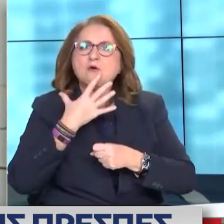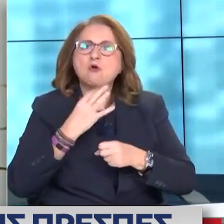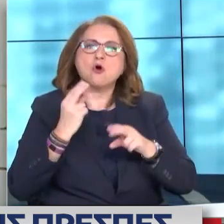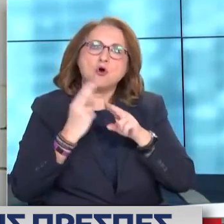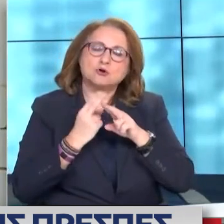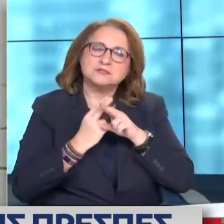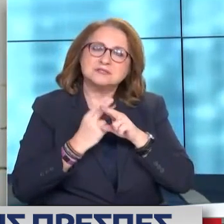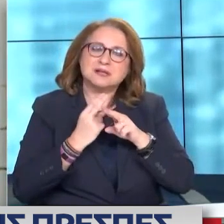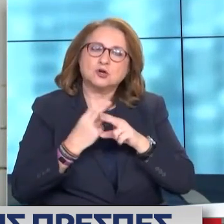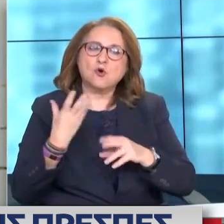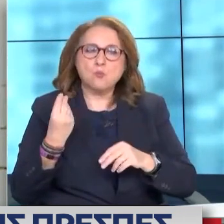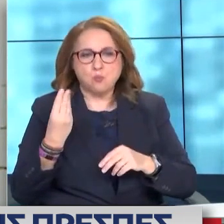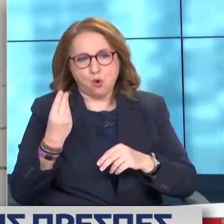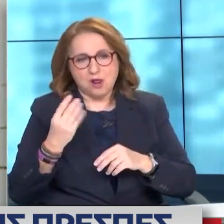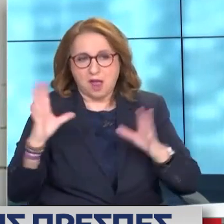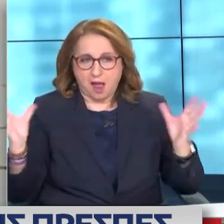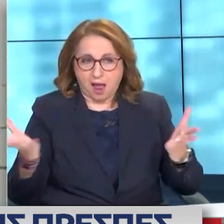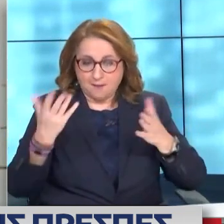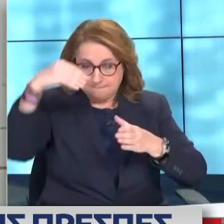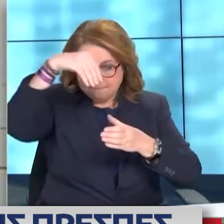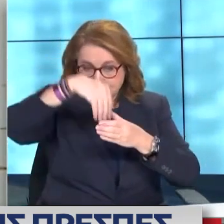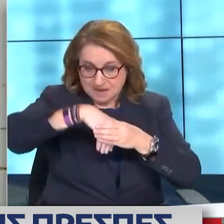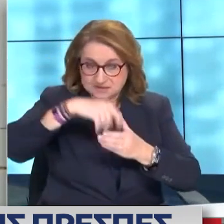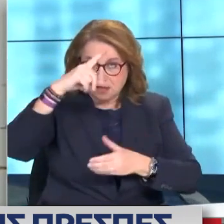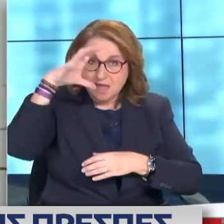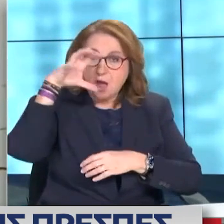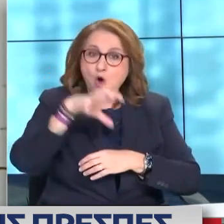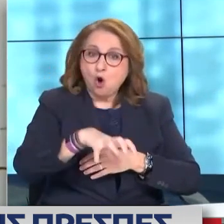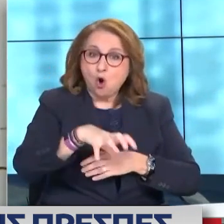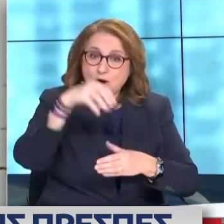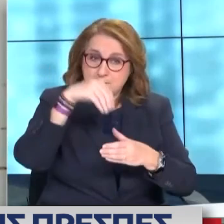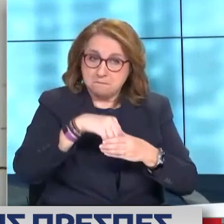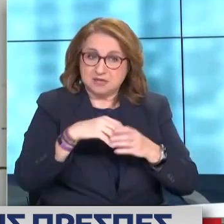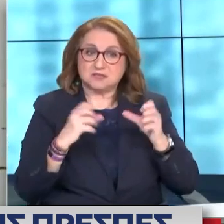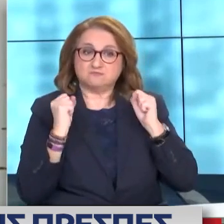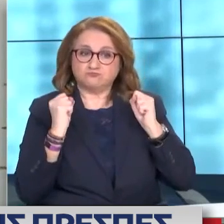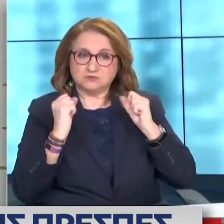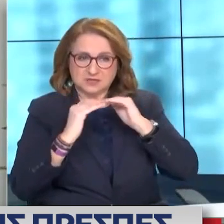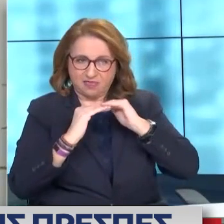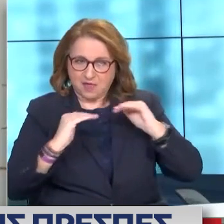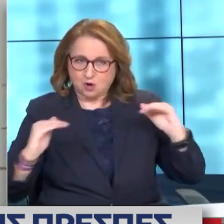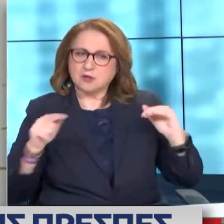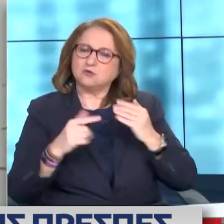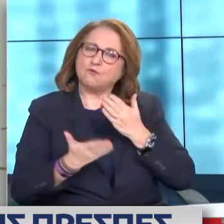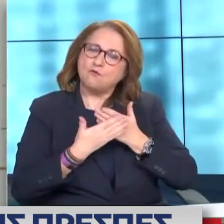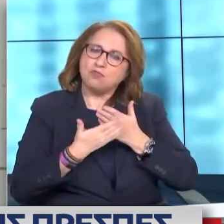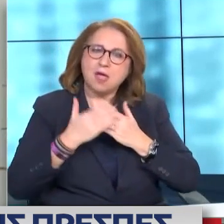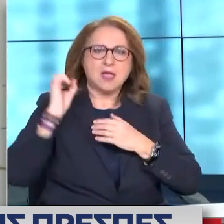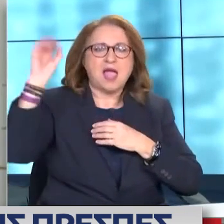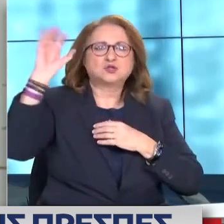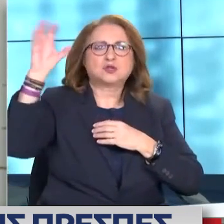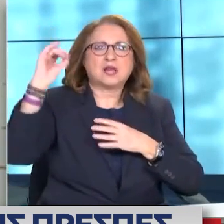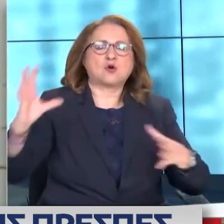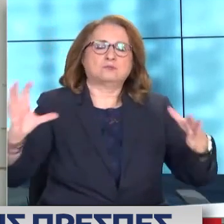που οι βόρειοι γειτονές μας επιδεικνύουν μια πρωτοφανή περιφρόνηση των όρων της Συμφωνίας που δεν τους αρέσουν καθώς την παραβιάζουν ακόμα